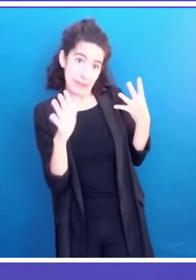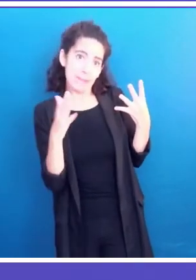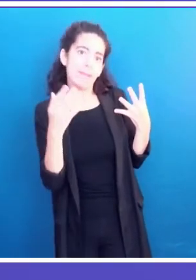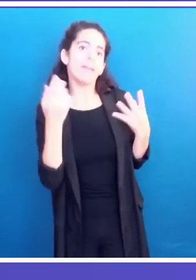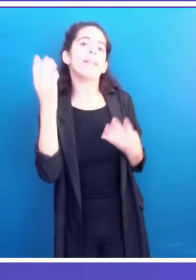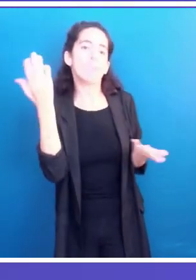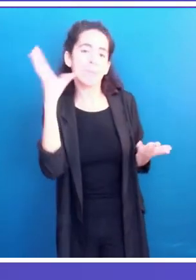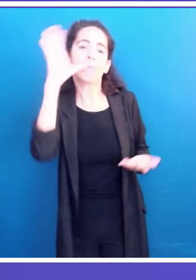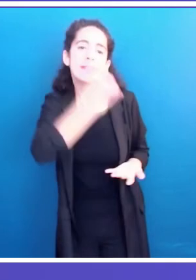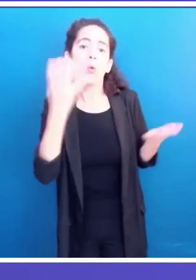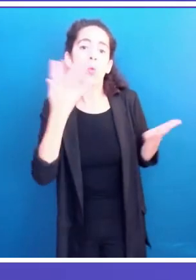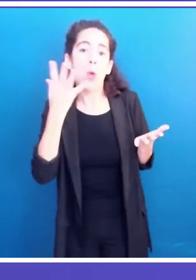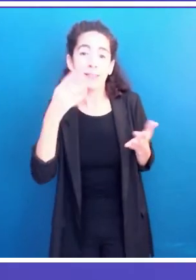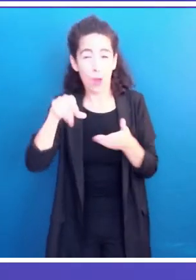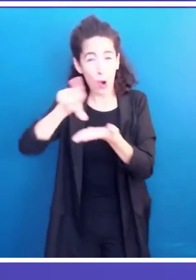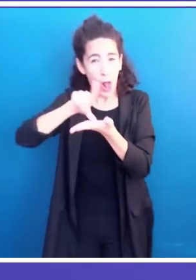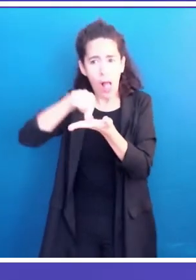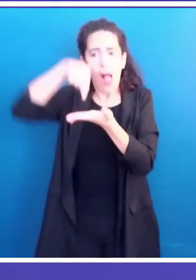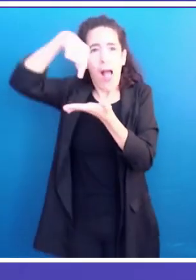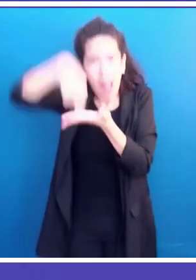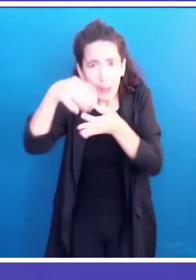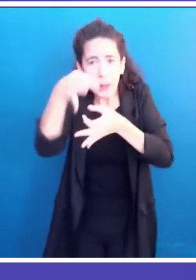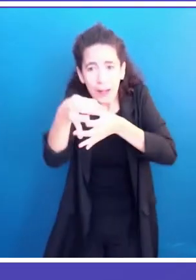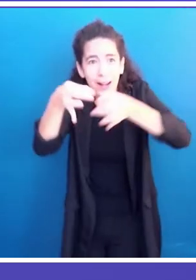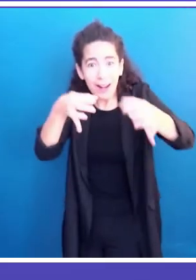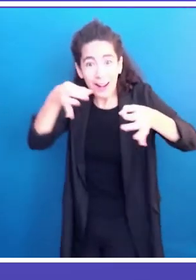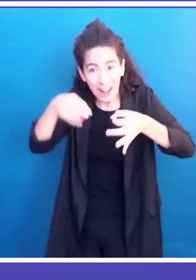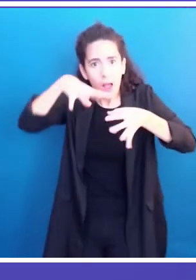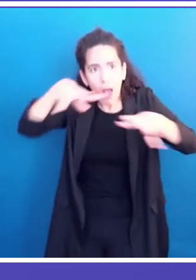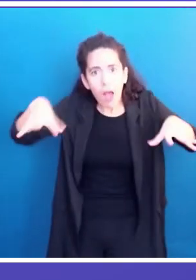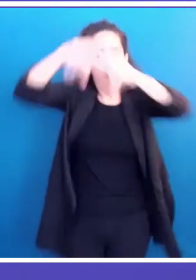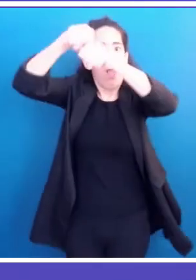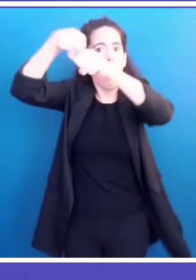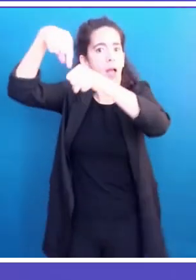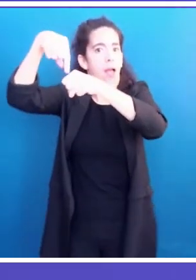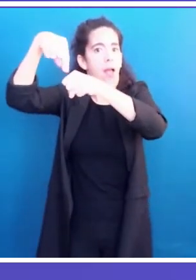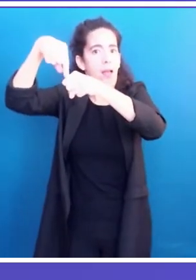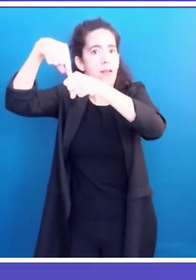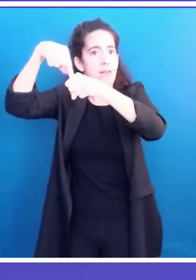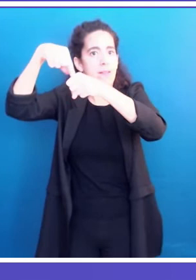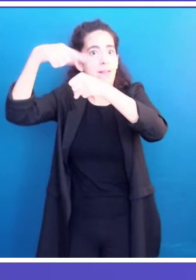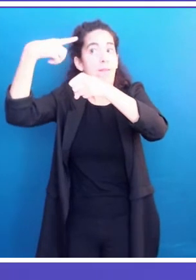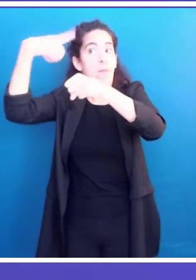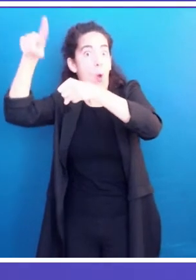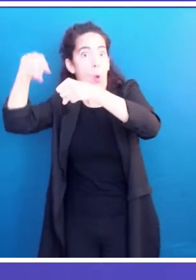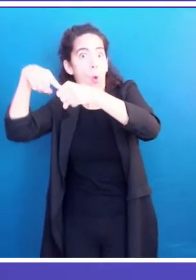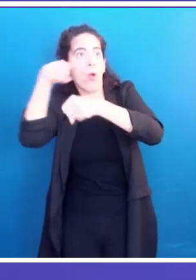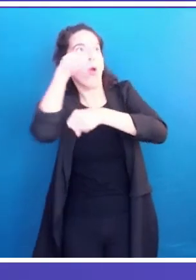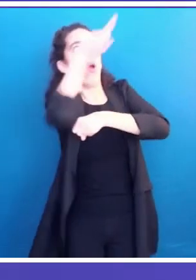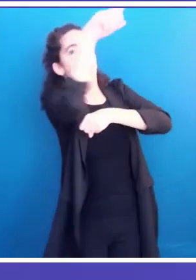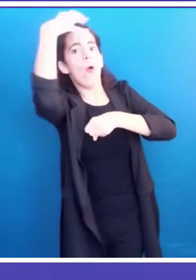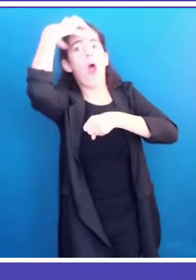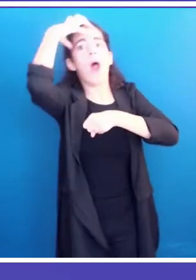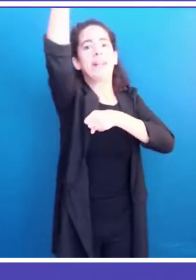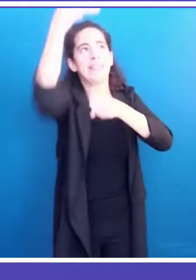بحاجة للتنسيق على المستوى البلدي وعلى المستوى الوطني والإقليمي. يجب ألا